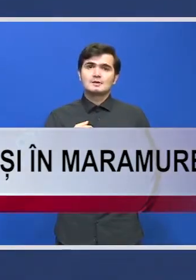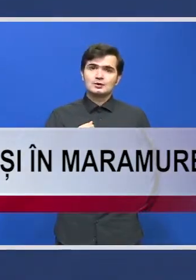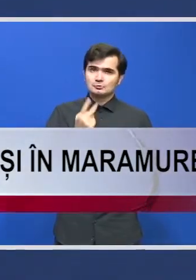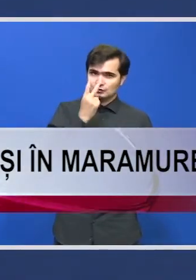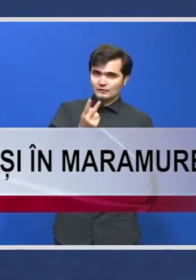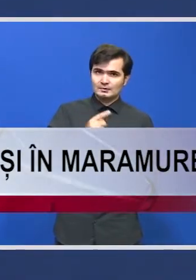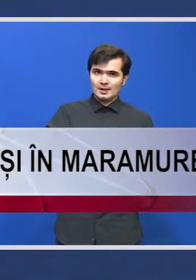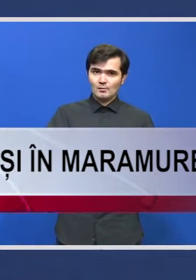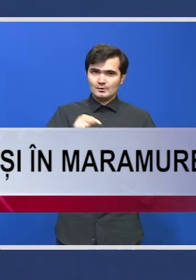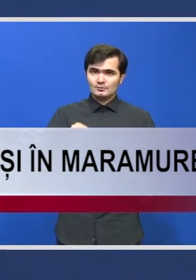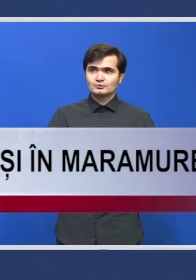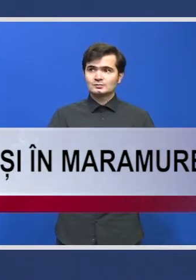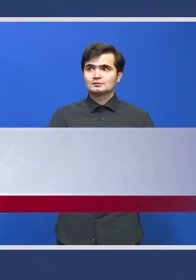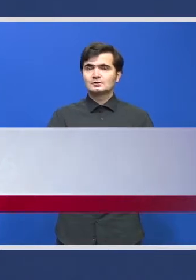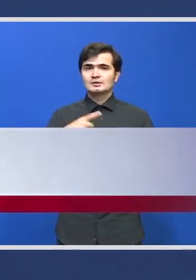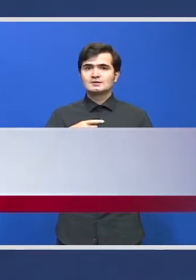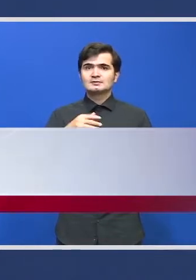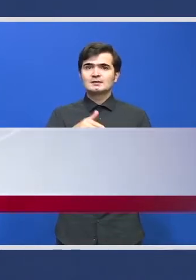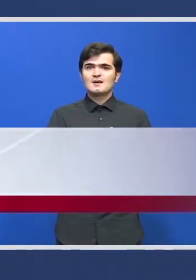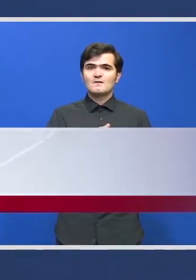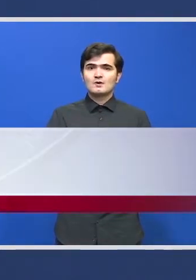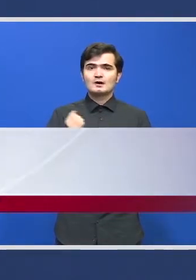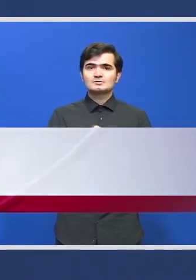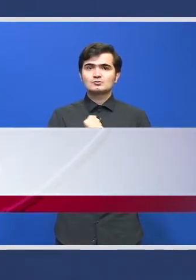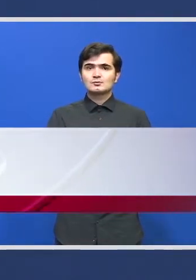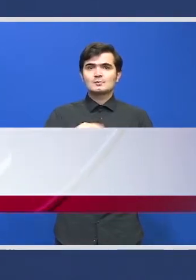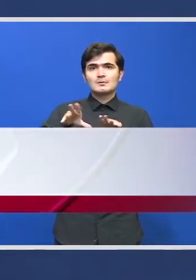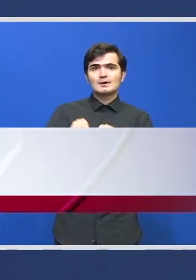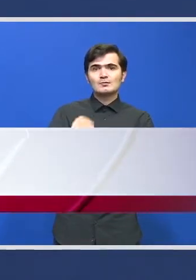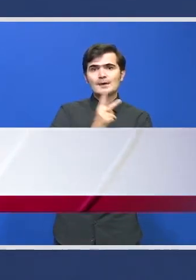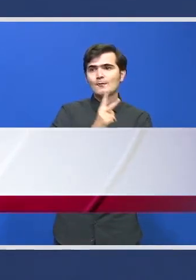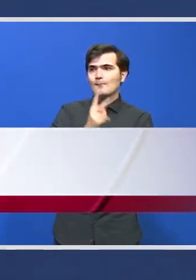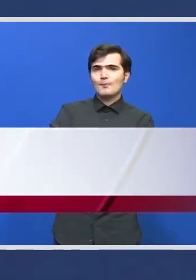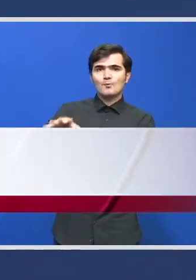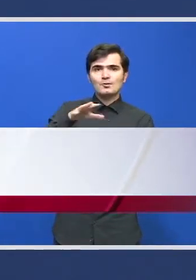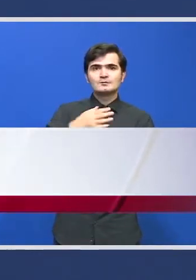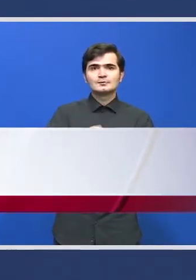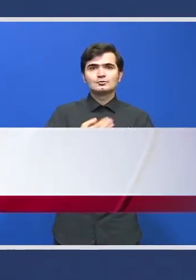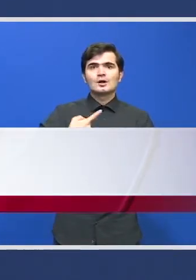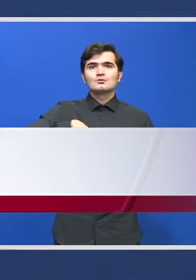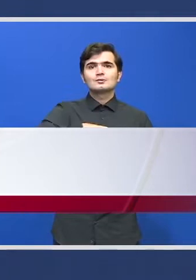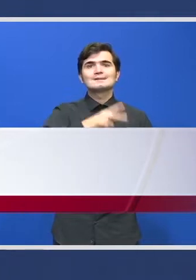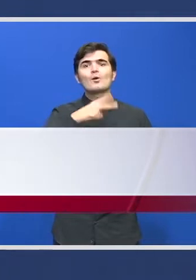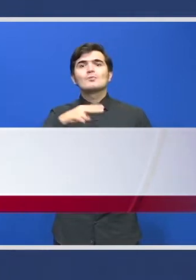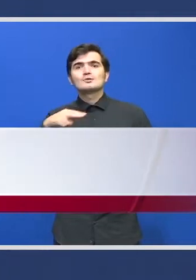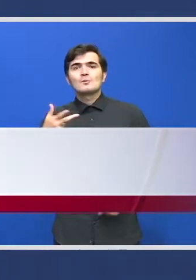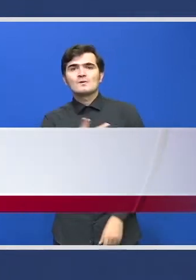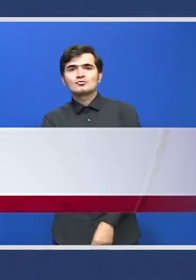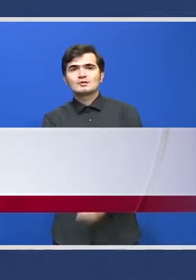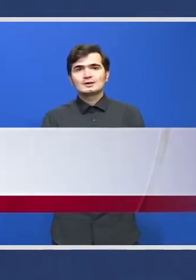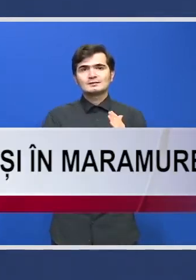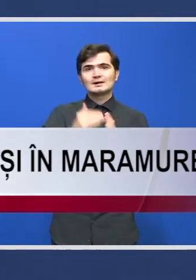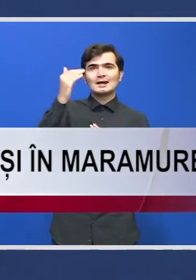la acest moment este necesitatea de a lucra împreună cu populația, cu toți, ca să continuăm vaccinarea și să creștem numărul